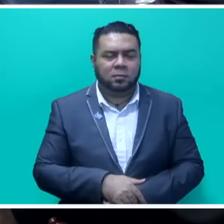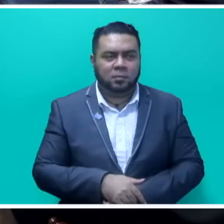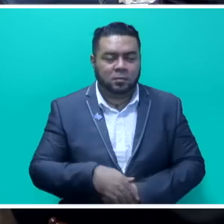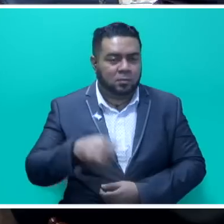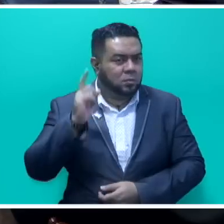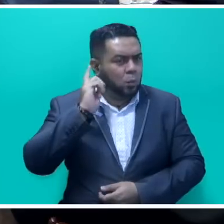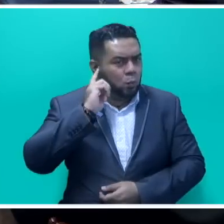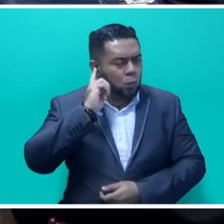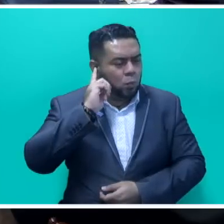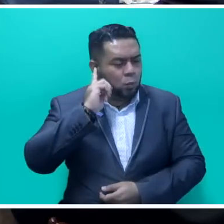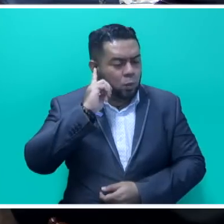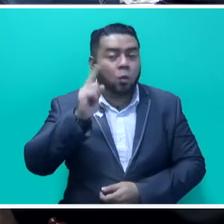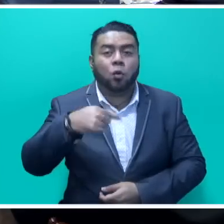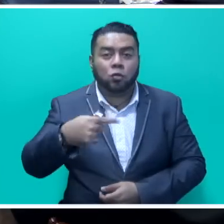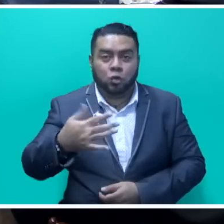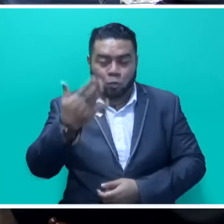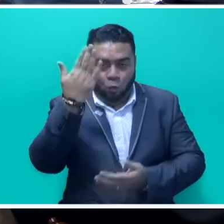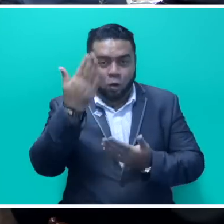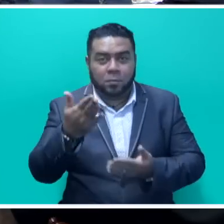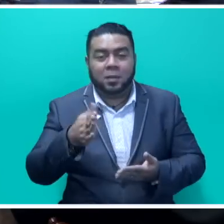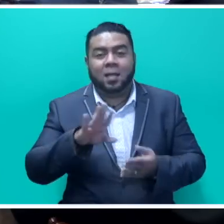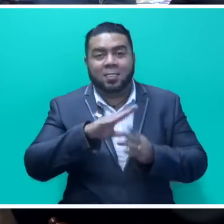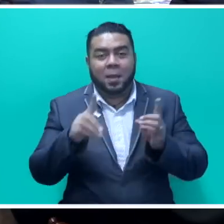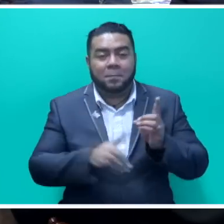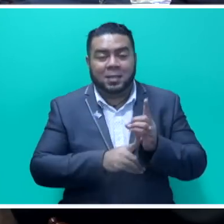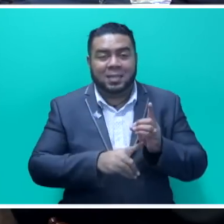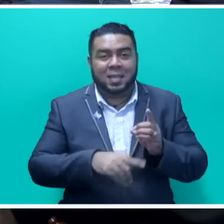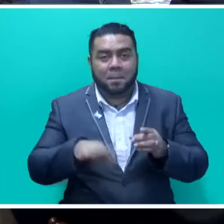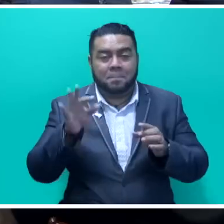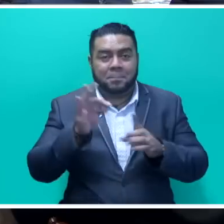Continue, Honourable Deputy Prime Minister. स्पीकर महोदय,